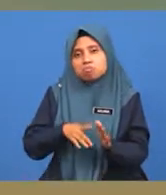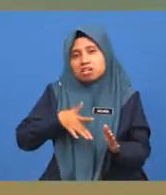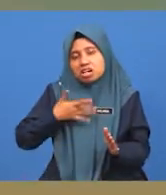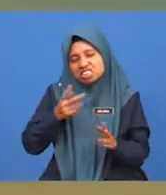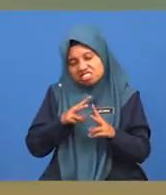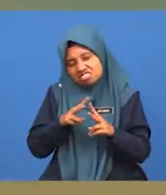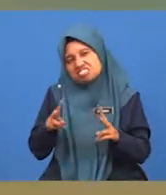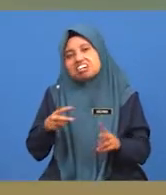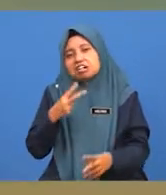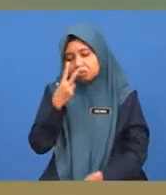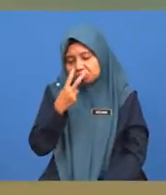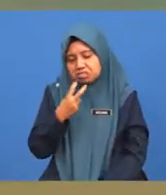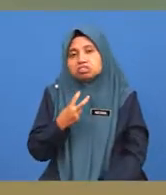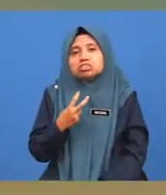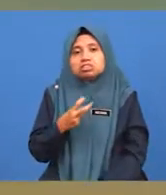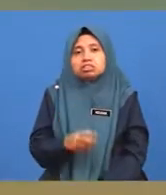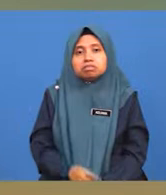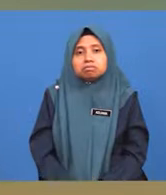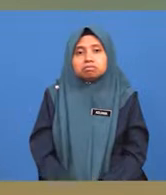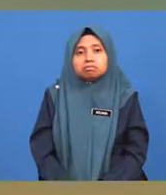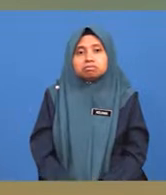Berasa sangat sedih.